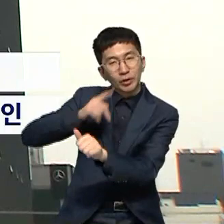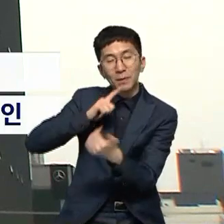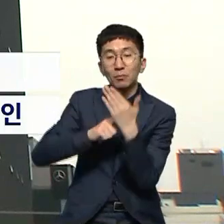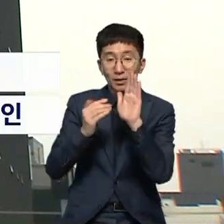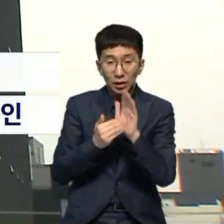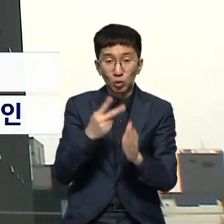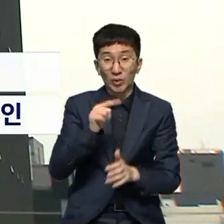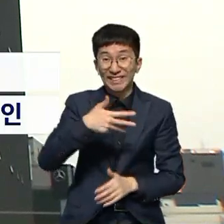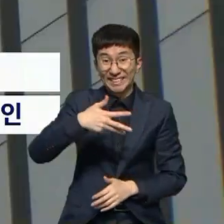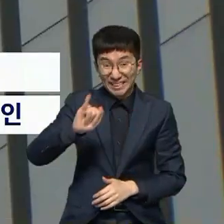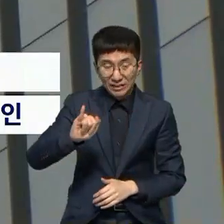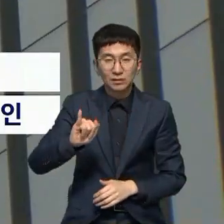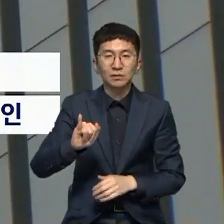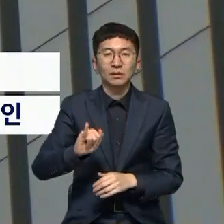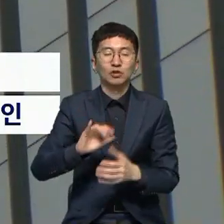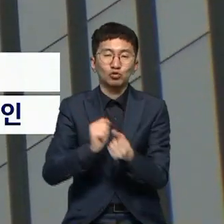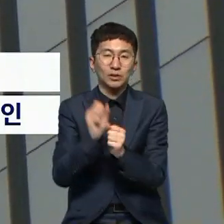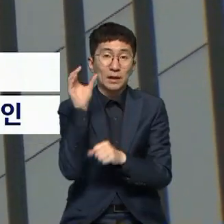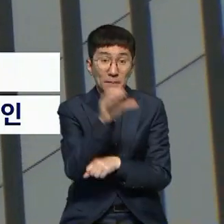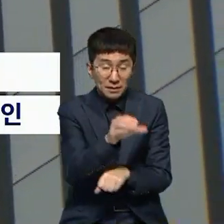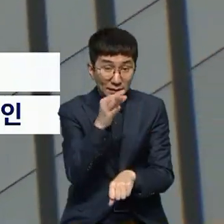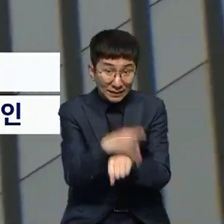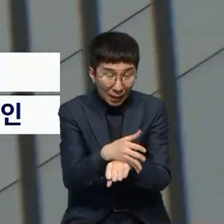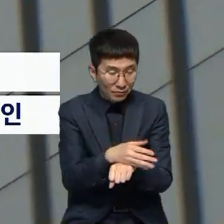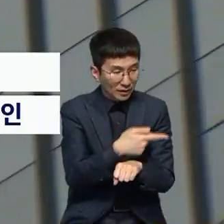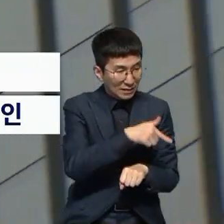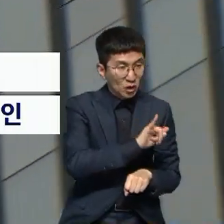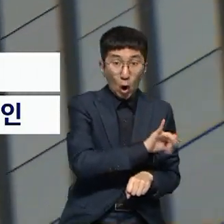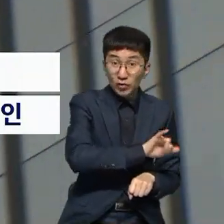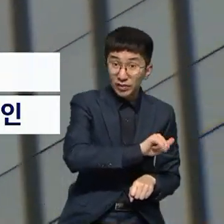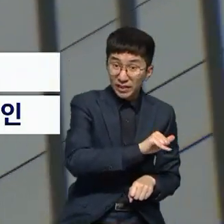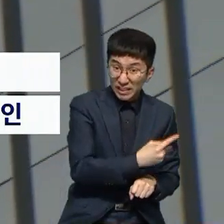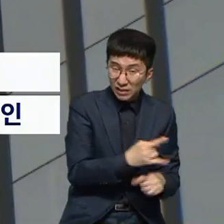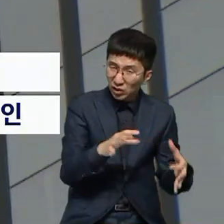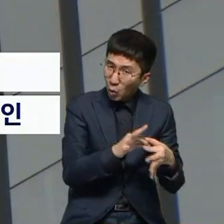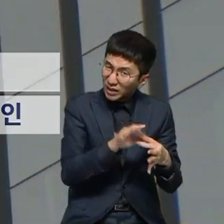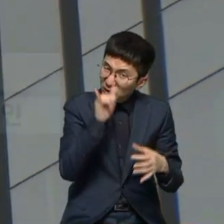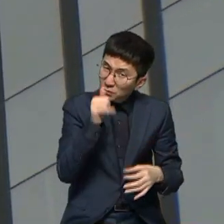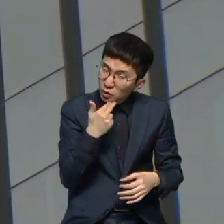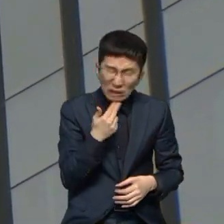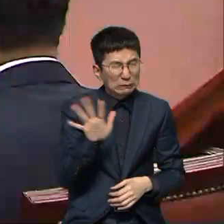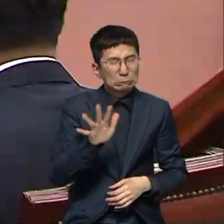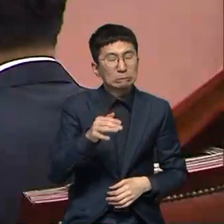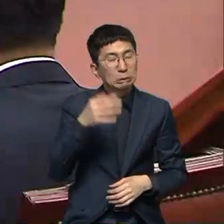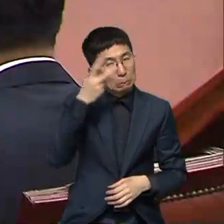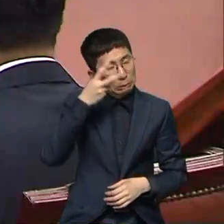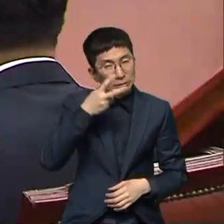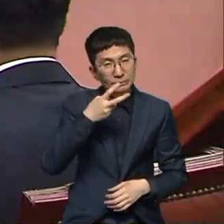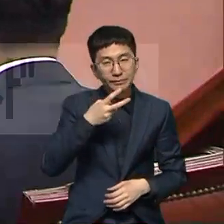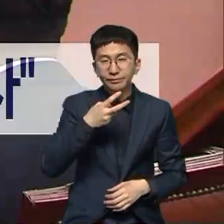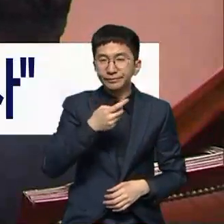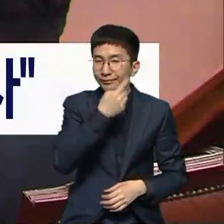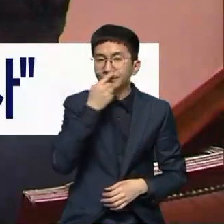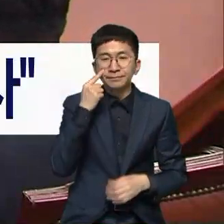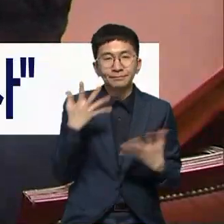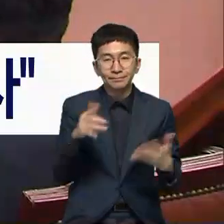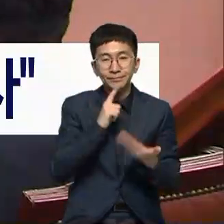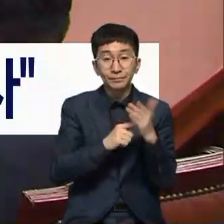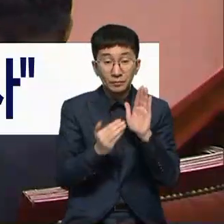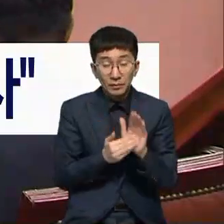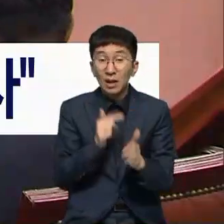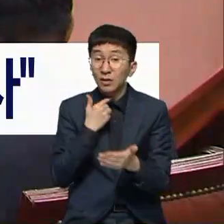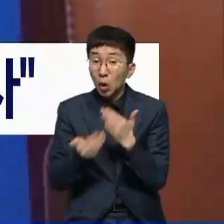도이치모터스 주식 매입과 김건희 씨와의 연관성은 찾지 못했다고 밝혔습니다. 이에 대해 민주당은 경력